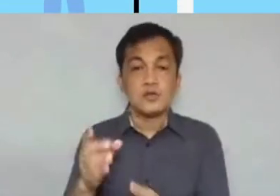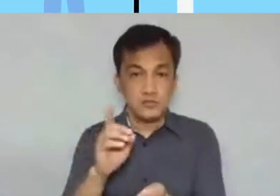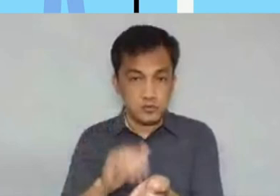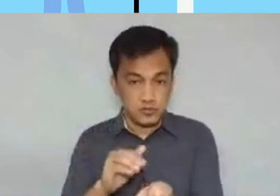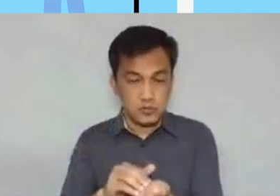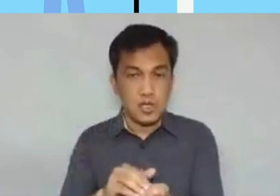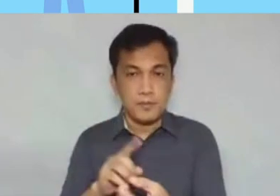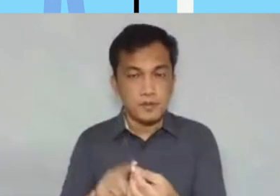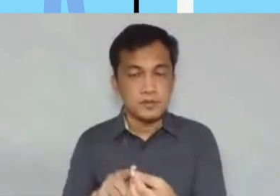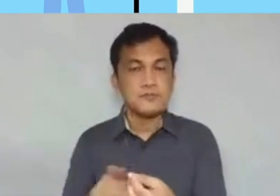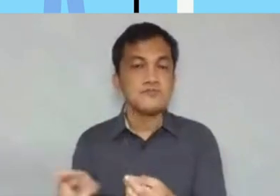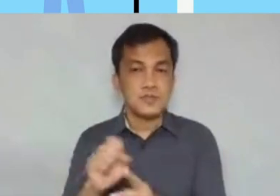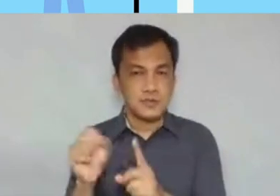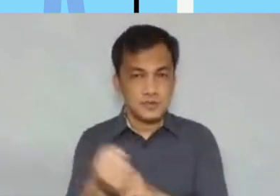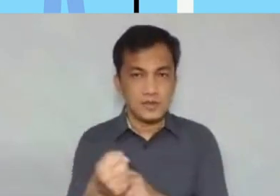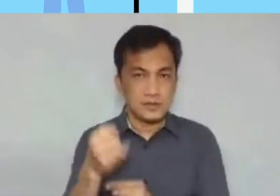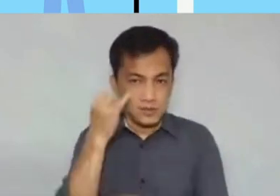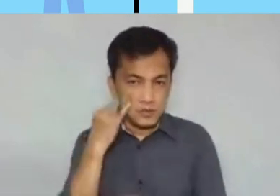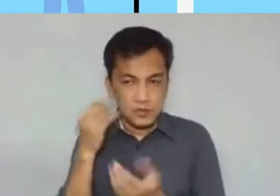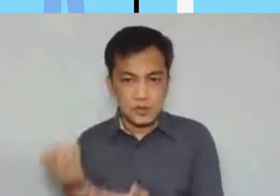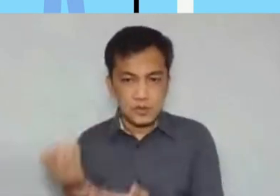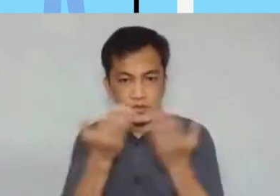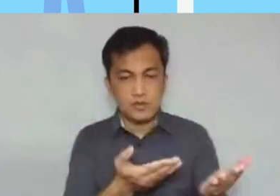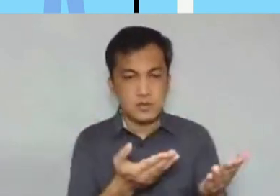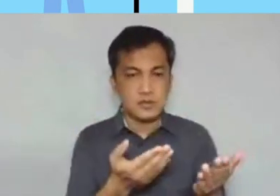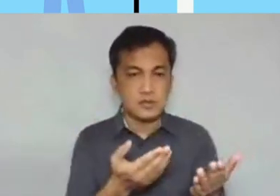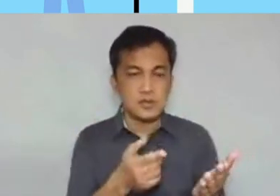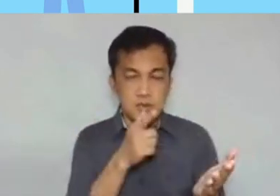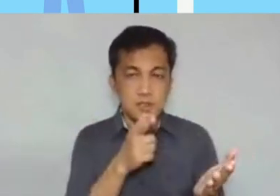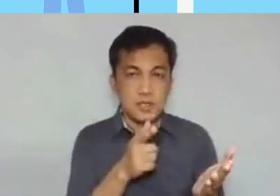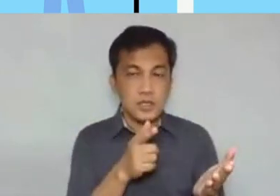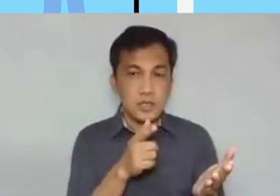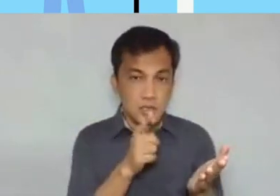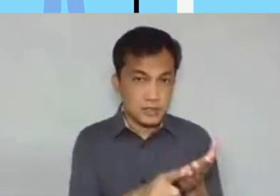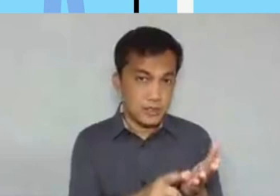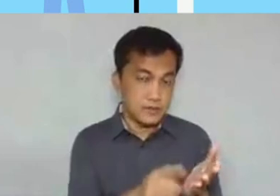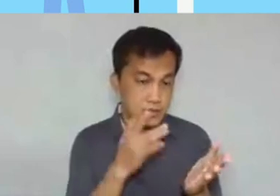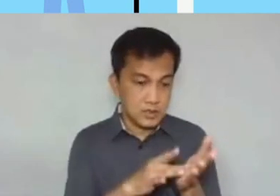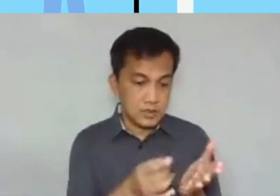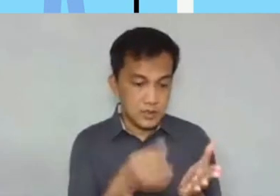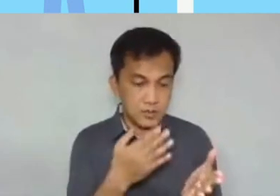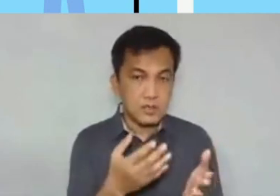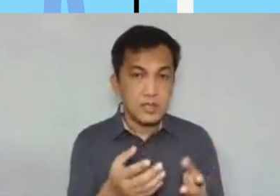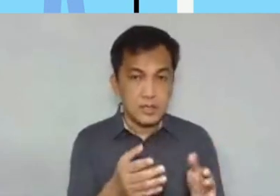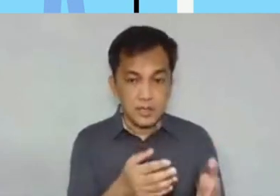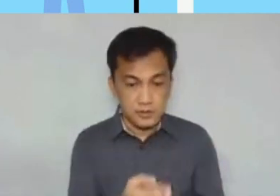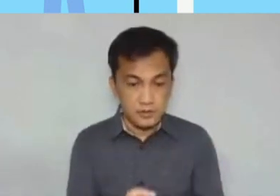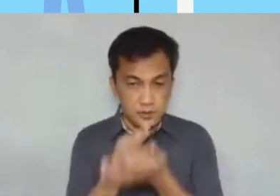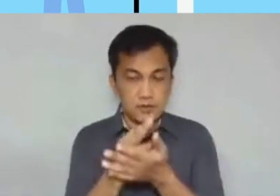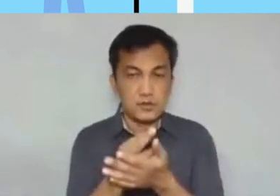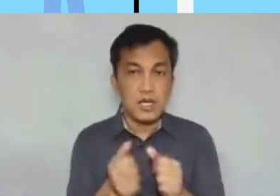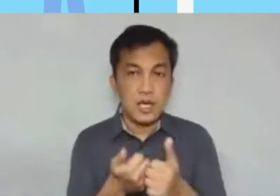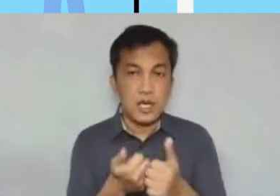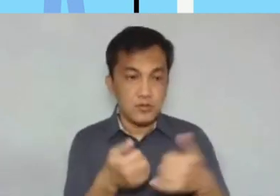kondisyon ni Juana at inendorso din ang mga niresetang gamot at ang plano ng rehabilitasyon sa pamamagitan ng telehealth